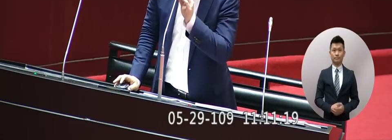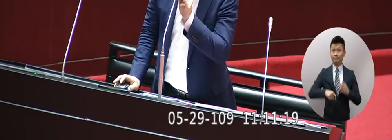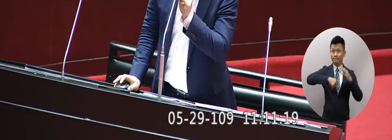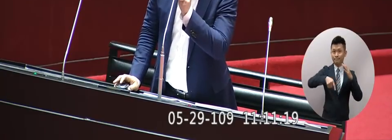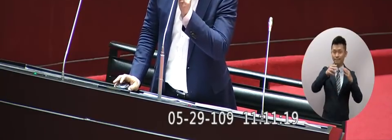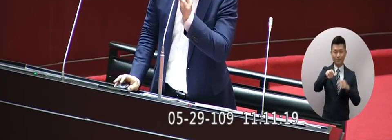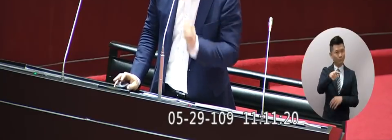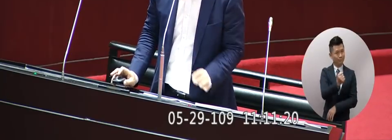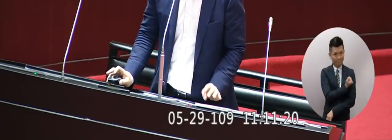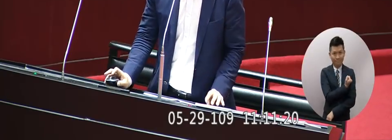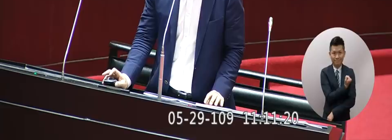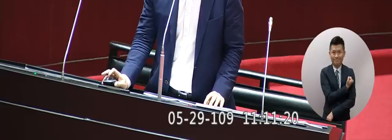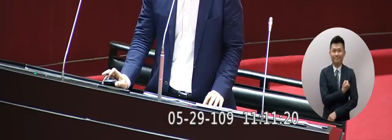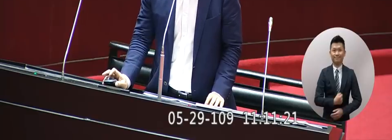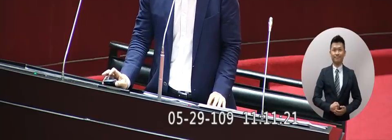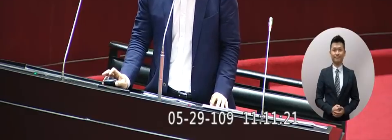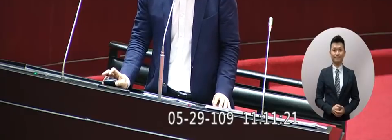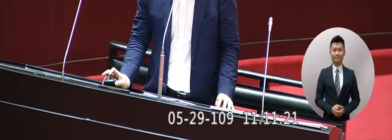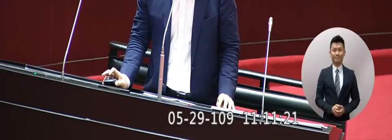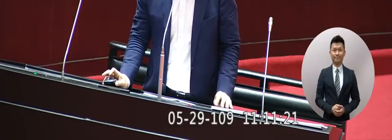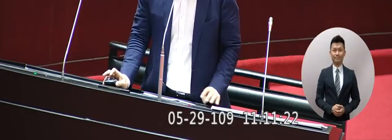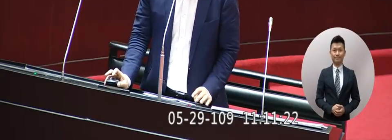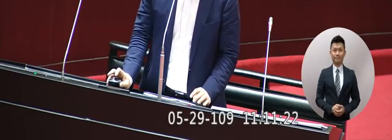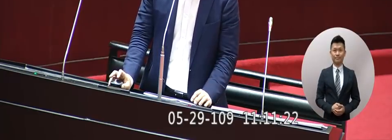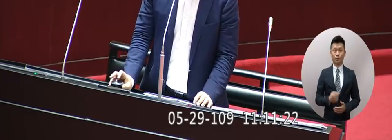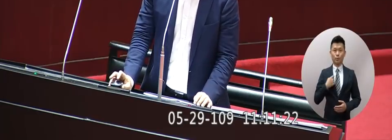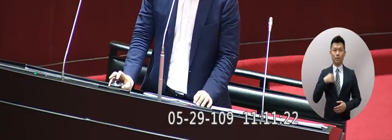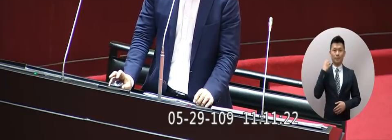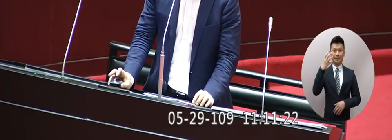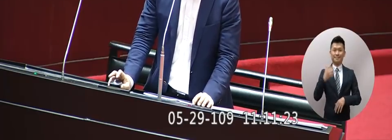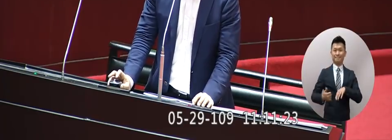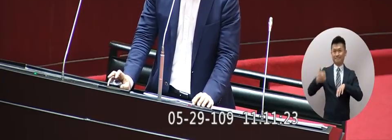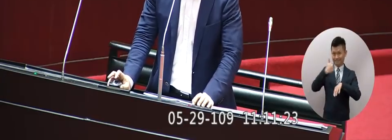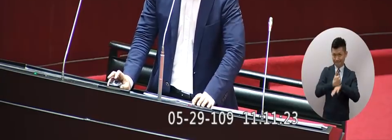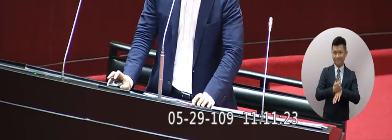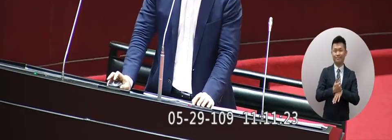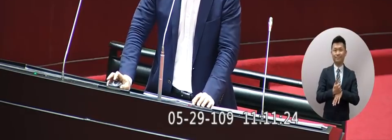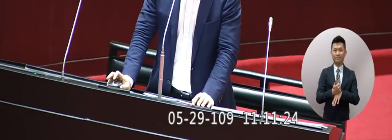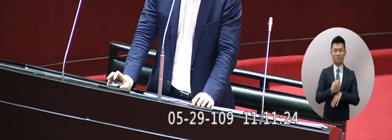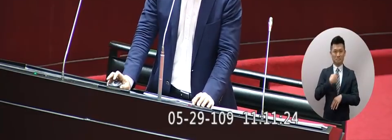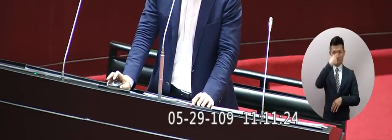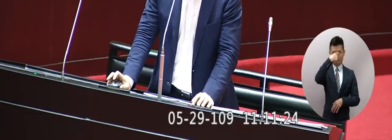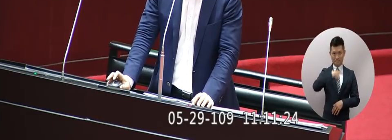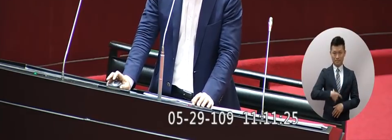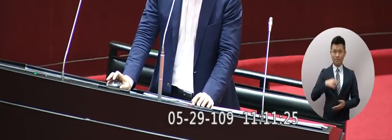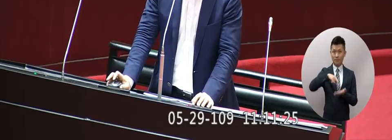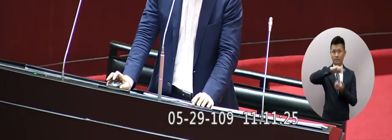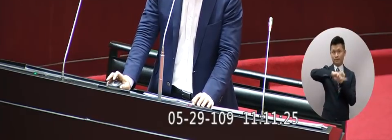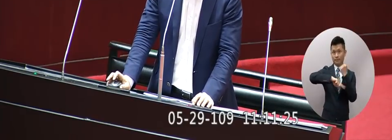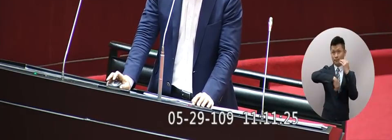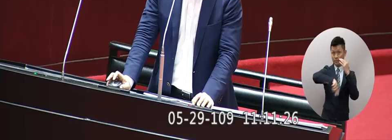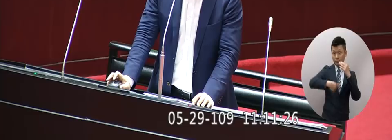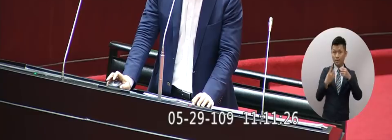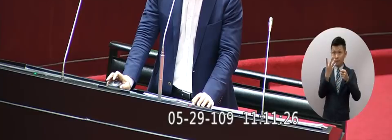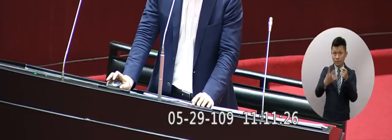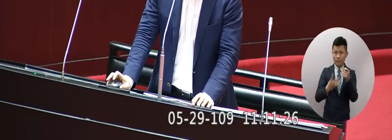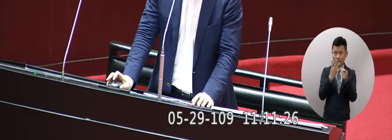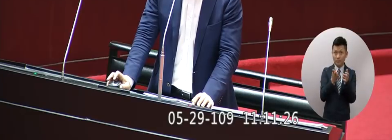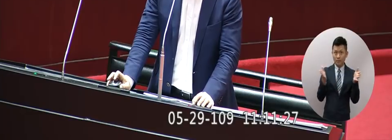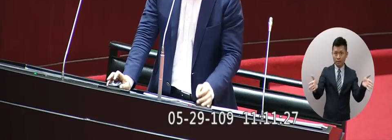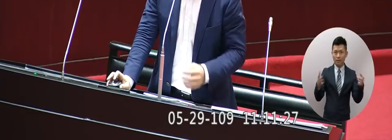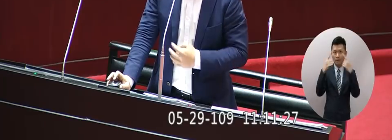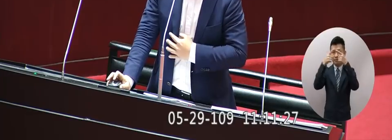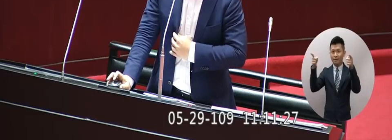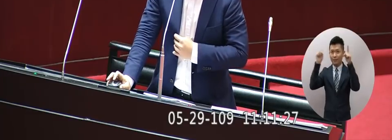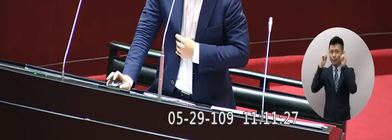院长辛苦。 委员你好。 我是新任的委员，对我来讲吼，立法院的任期四冬，真像大学